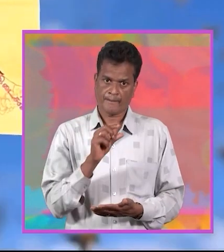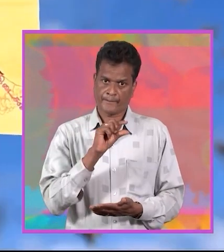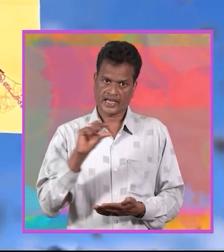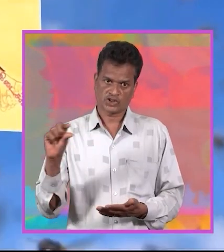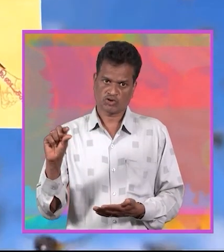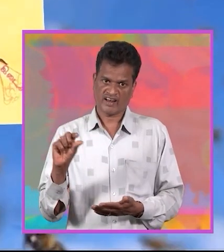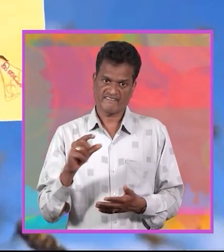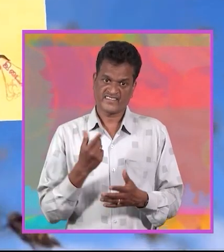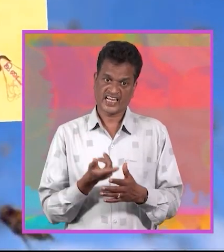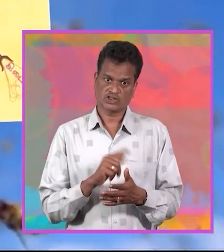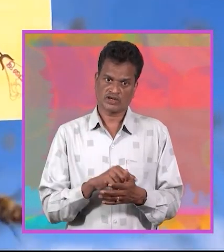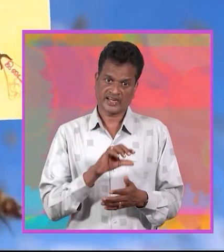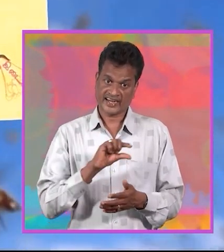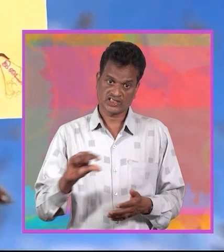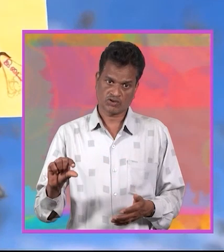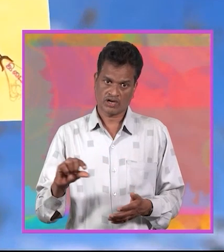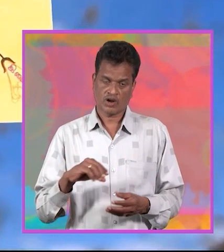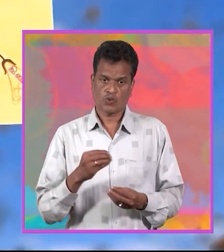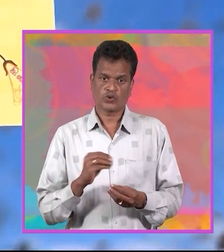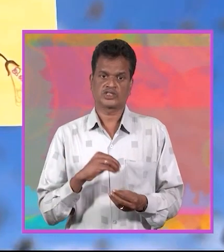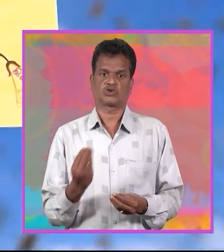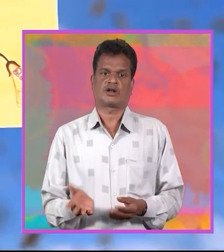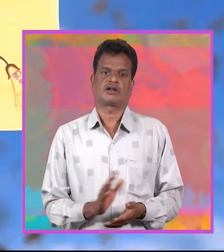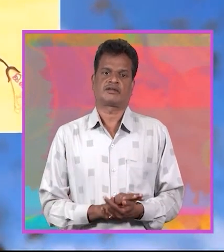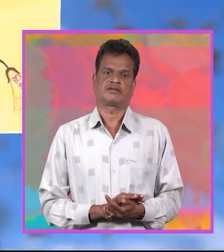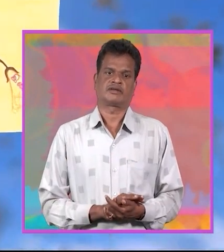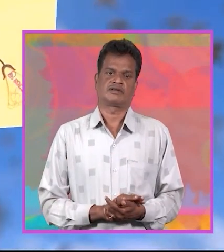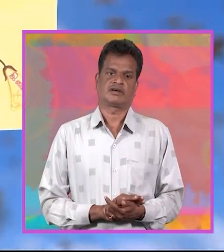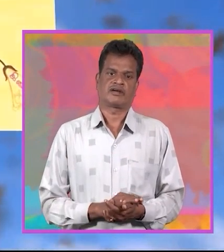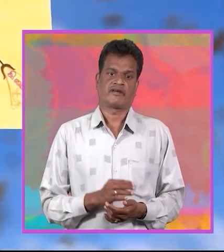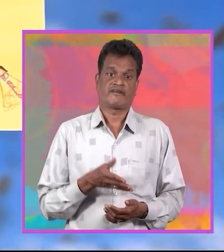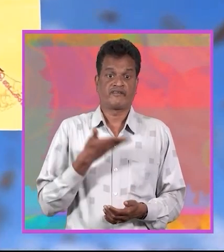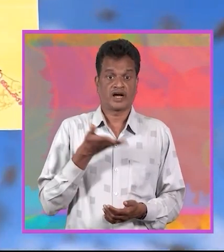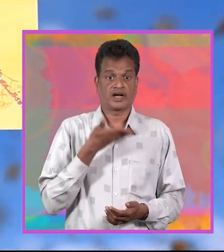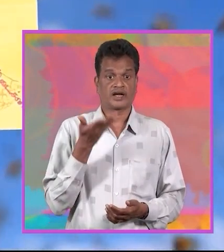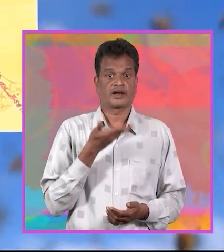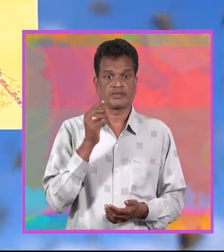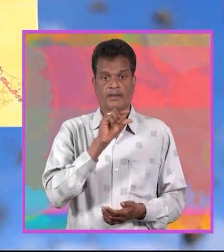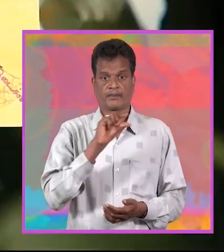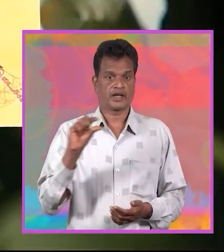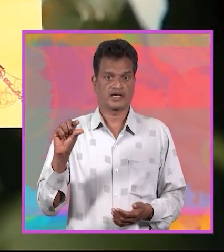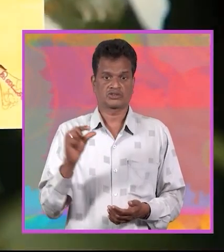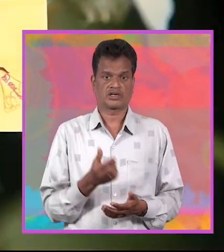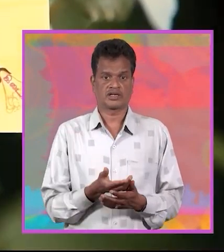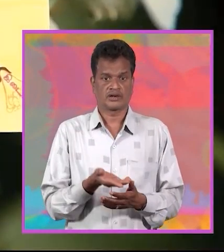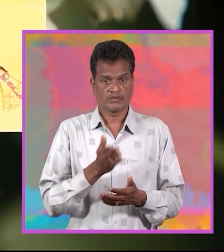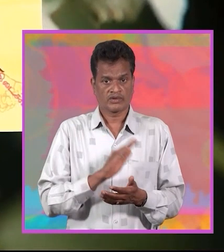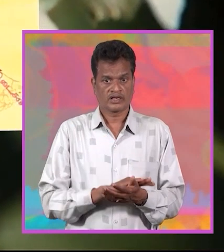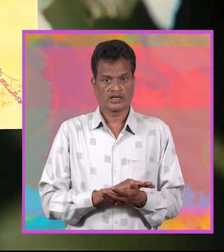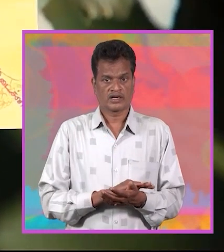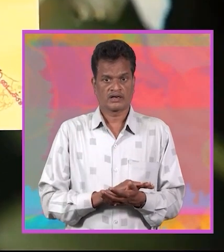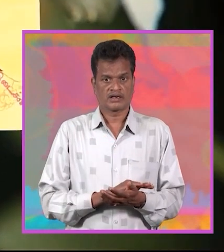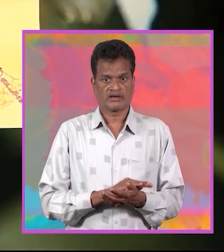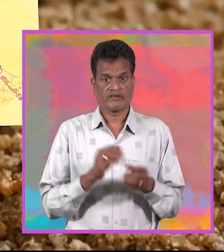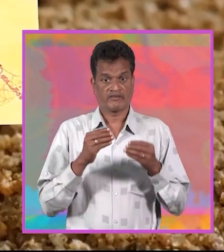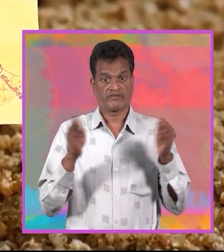வினைச்சொல், இடைச்சொல், உரிச்சொல். இங்கே நமக்கு வகுப்பு பெயர்ச்சொல்லை பற்றி வகுப்பு இருப்பதால் இந்த பெயர்ச்சொல்லை மட்டும் விரிவாக